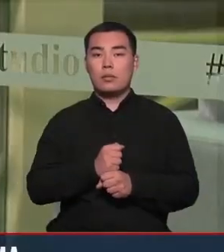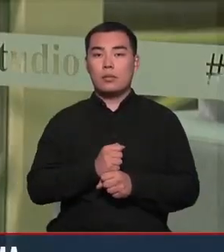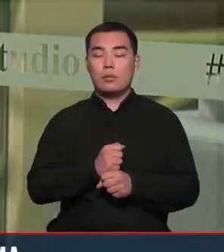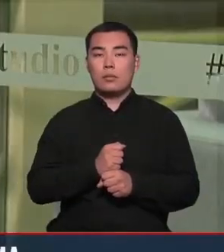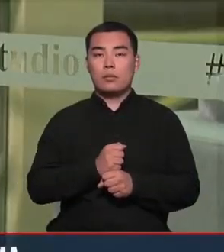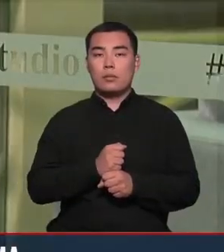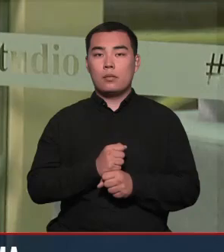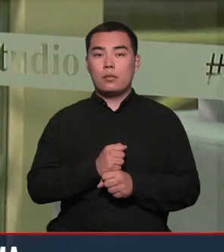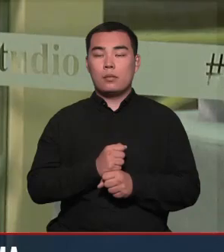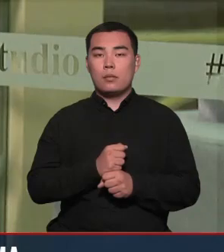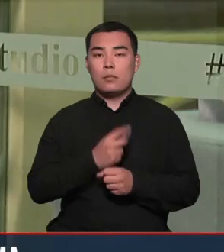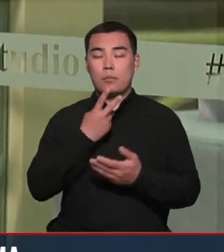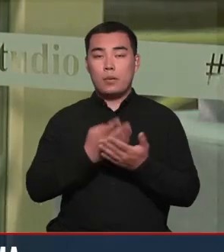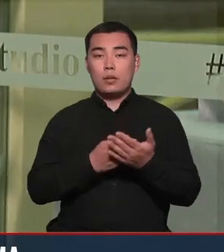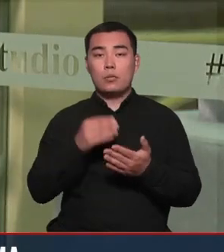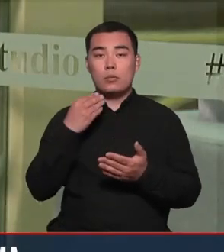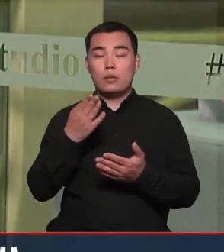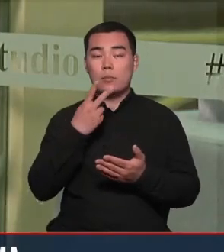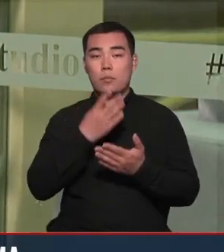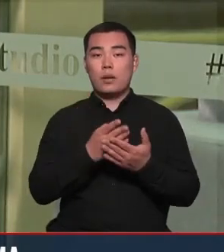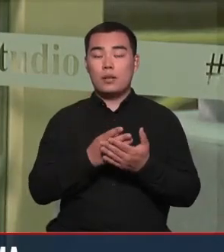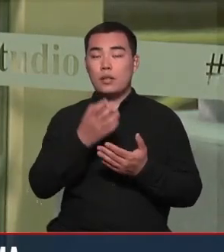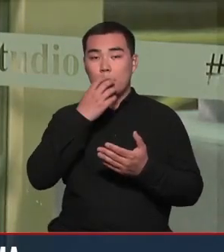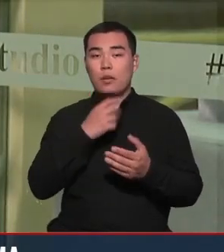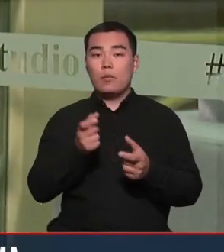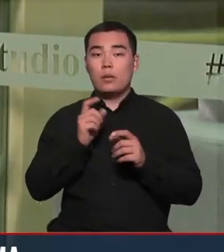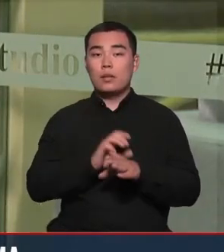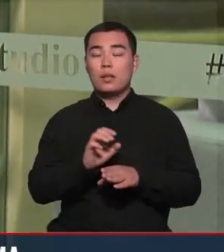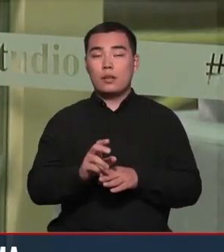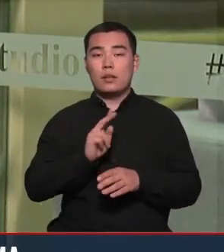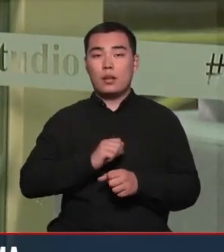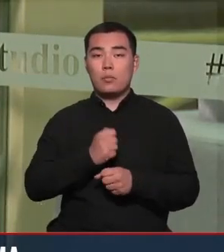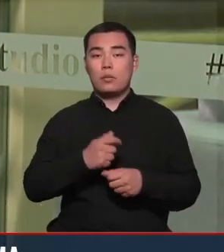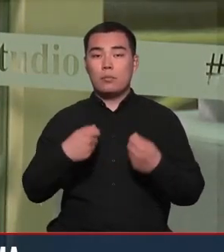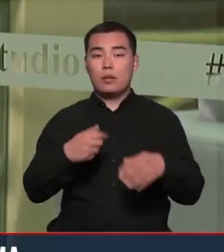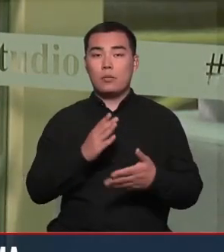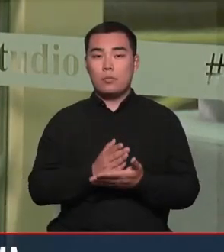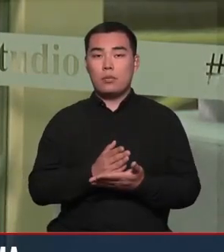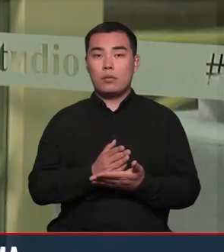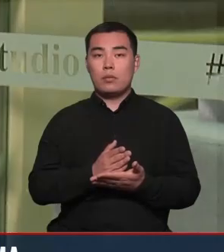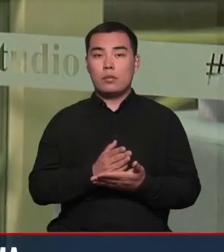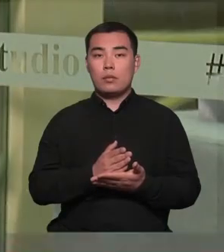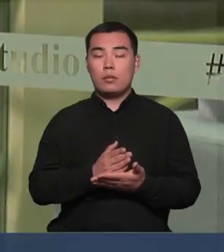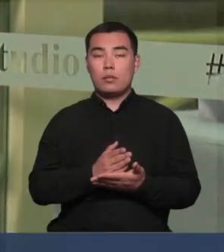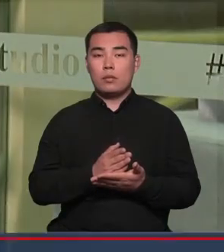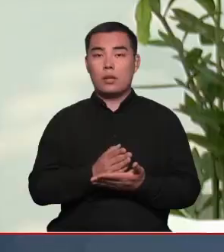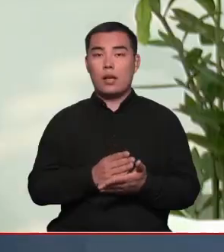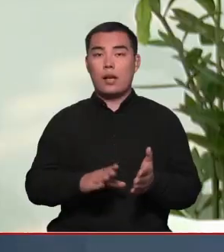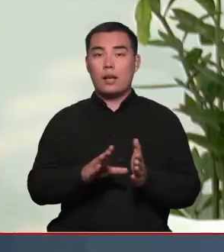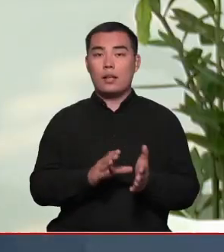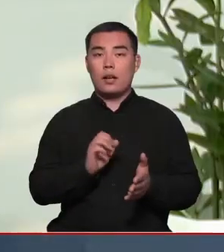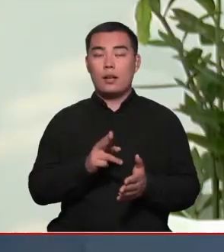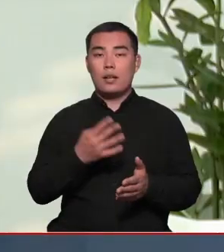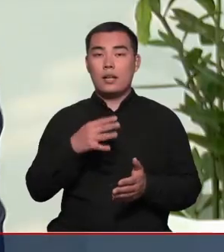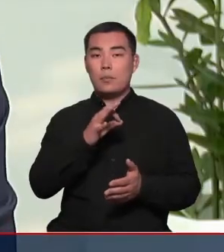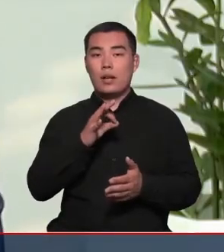бізге қарағанда олар тепловоз практически сатып алмады осы 30 жылдың ішінде. Электровоз где-то бір